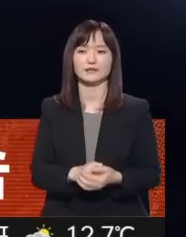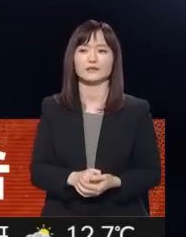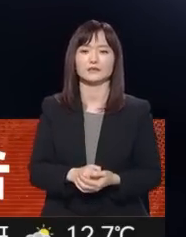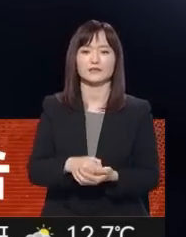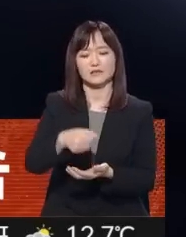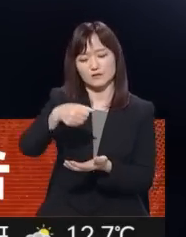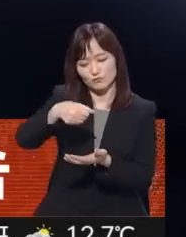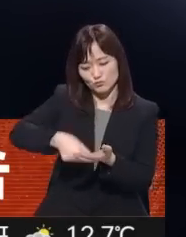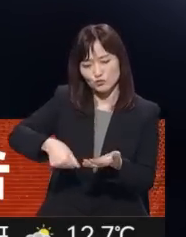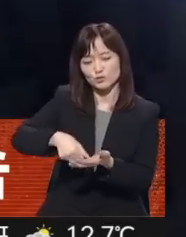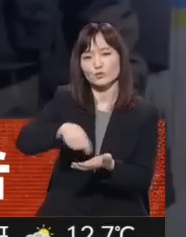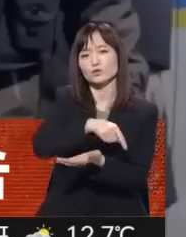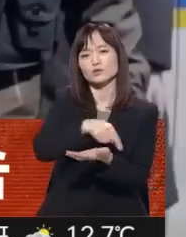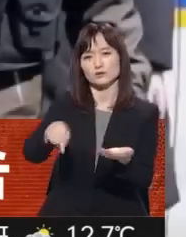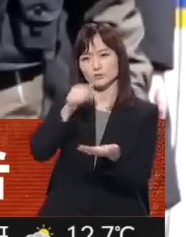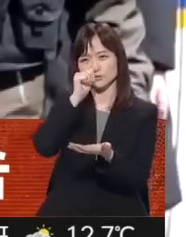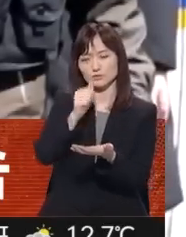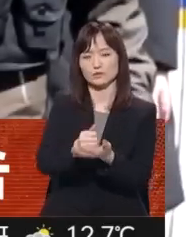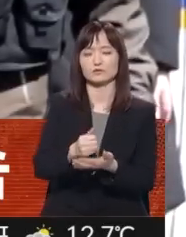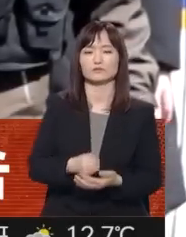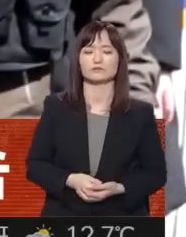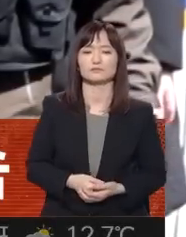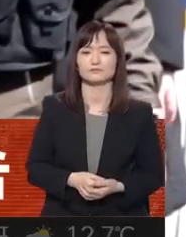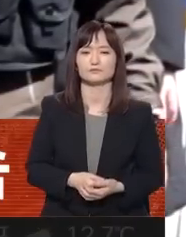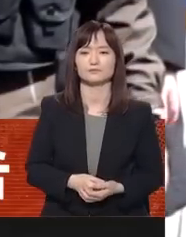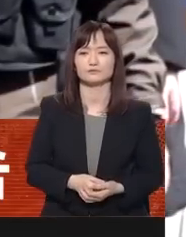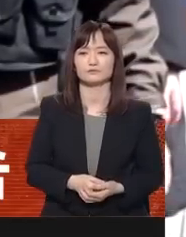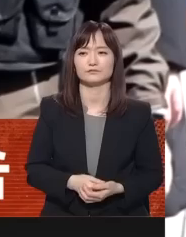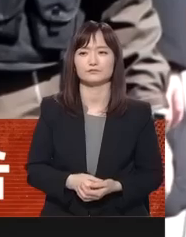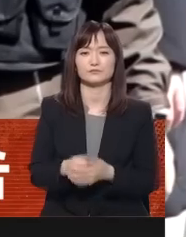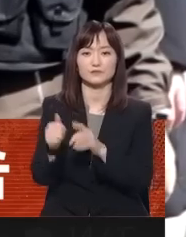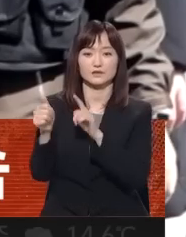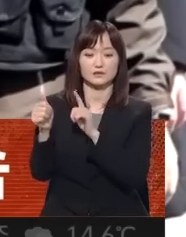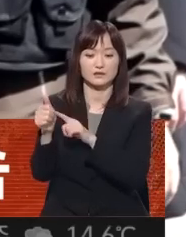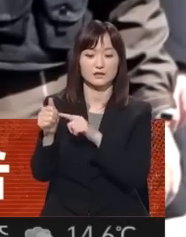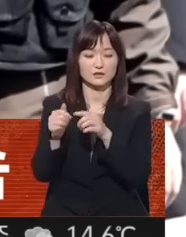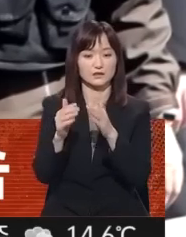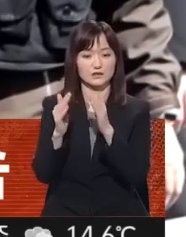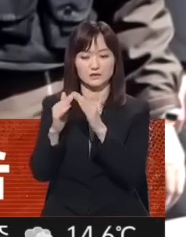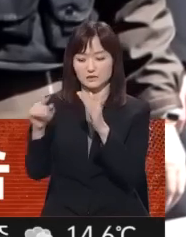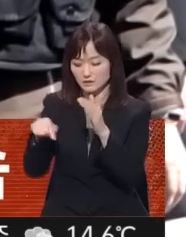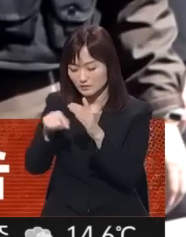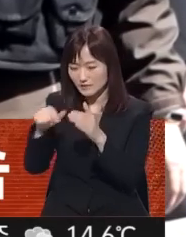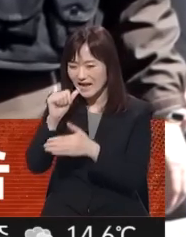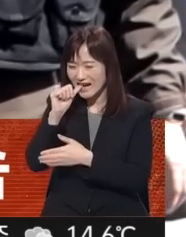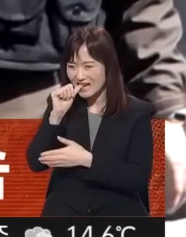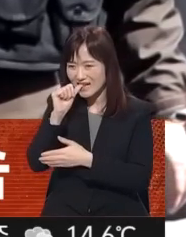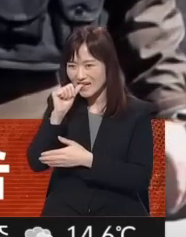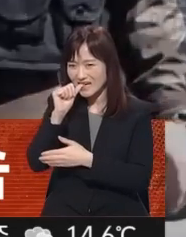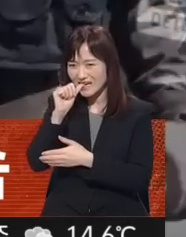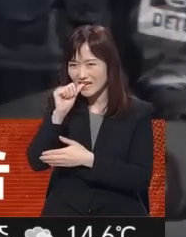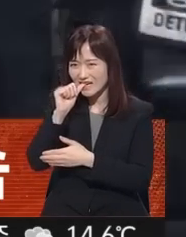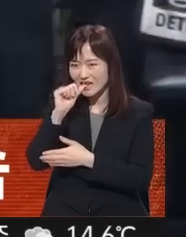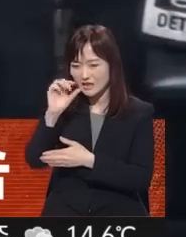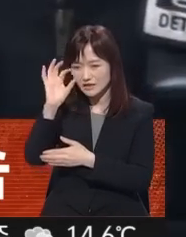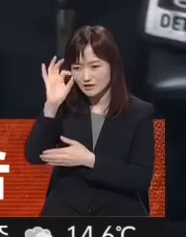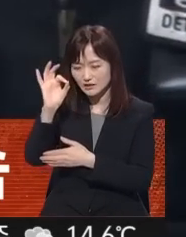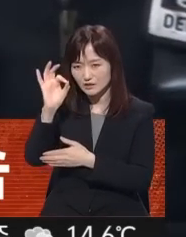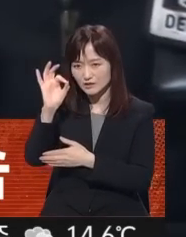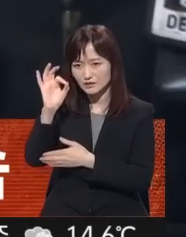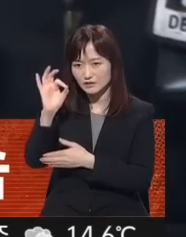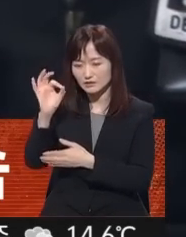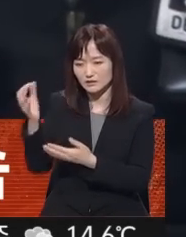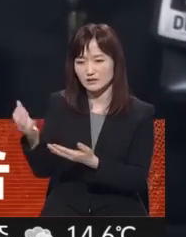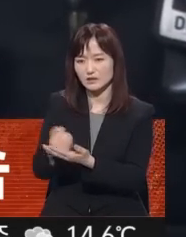아주 크게 다칠 수 있다는 거 그리고이 남성이 저 집안에 다량의 쇠구슬을 보유하고 있었으면 안 걸렸으면 계속했을 가능성이 많겠죠